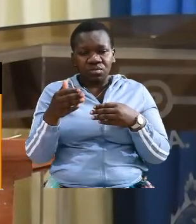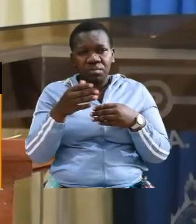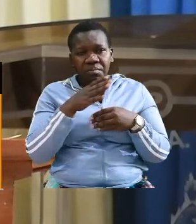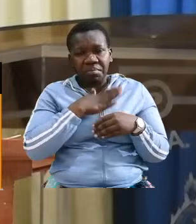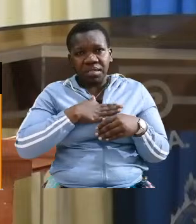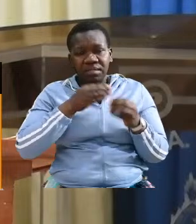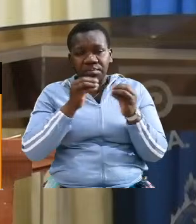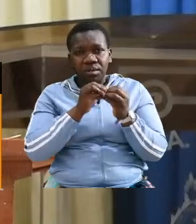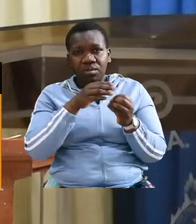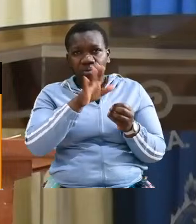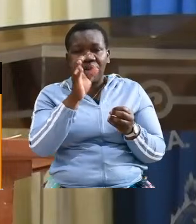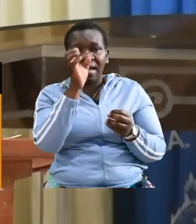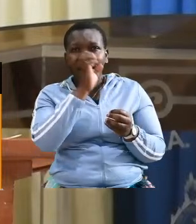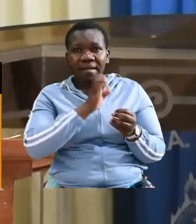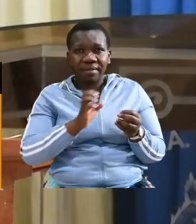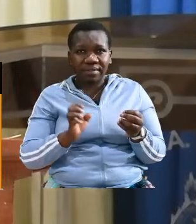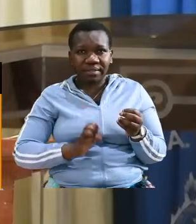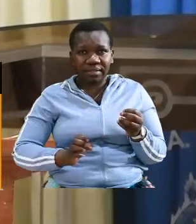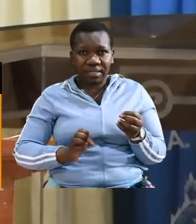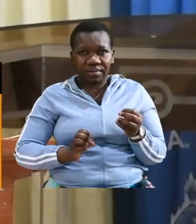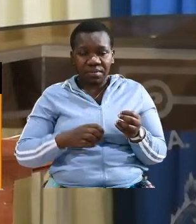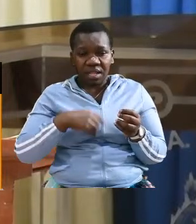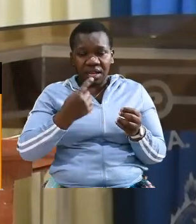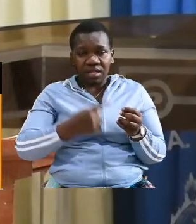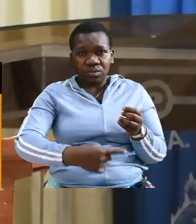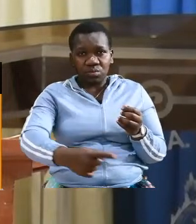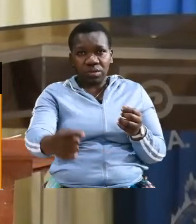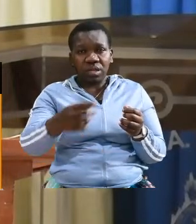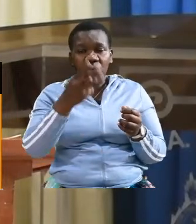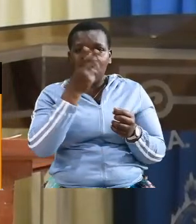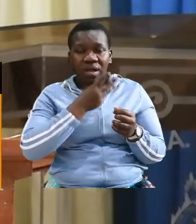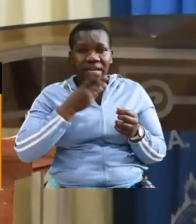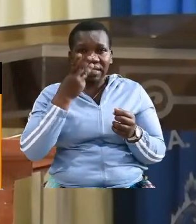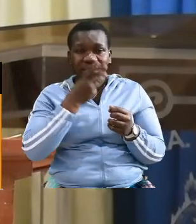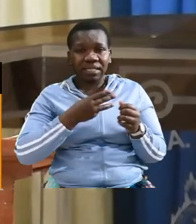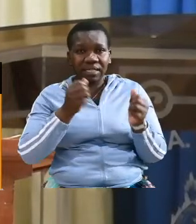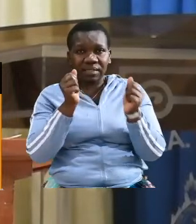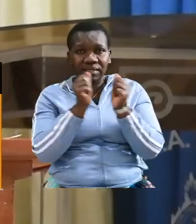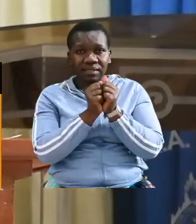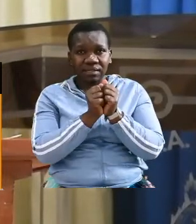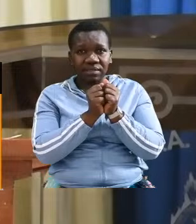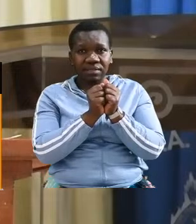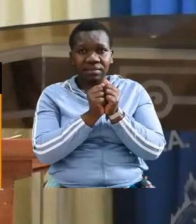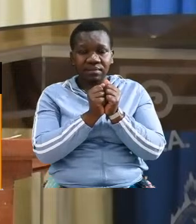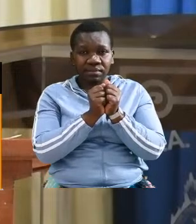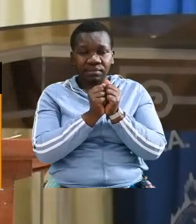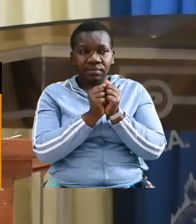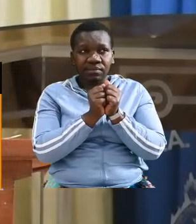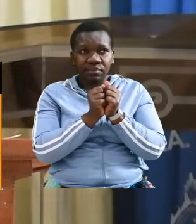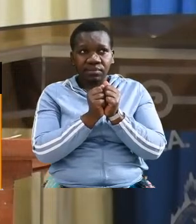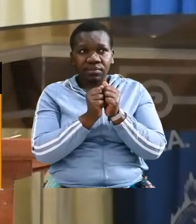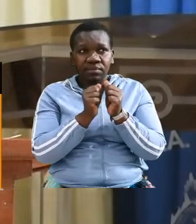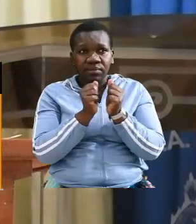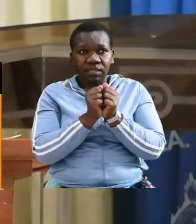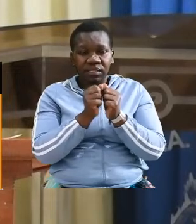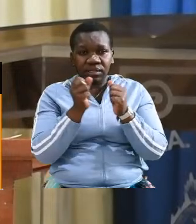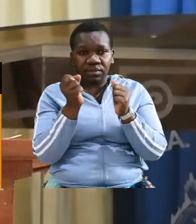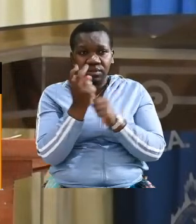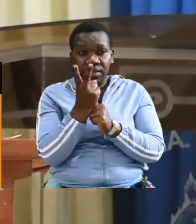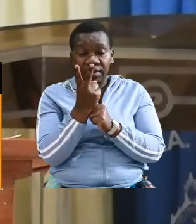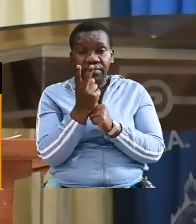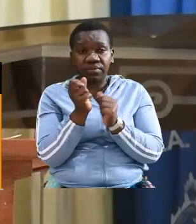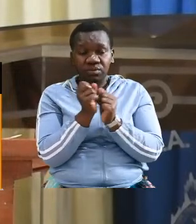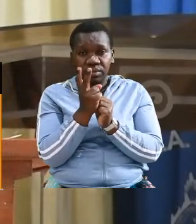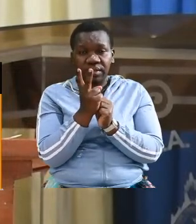kanisa Wednesday inayokuja tarehe 12 mwezi huu. Itafanyika